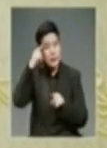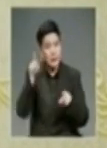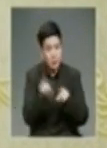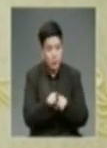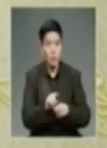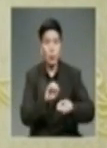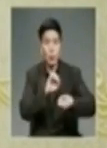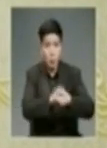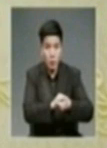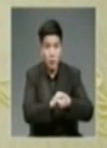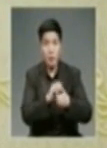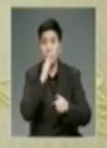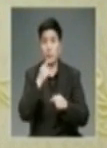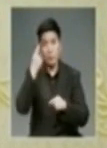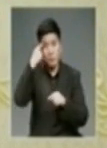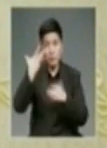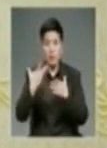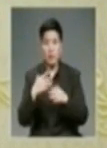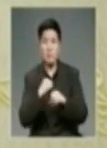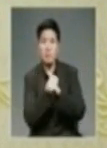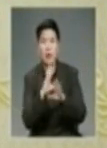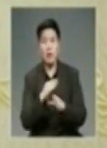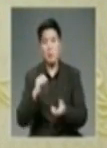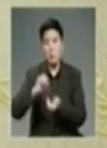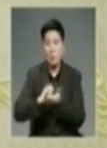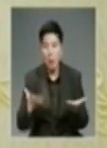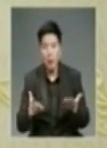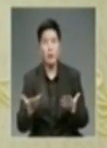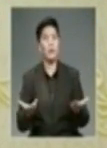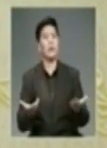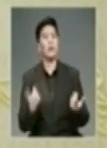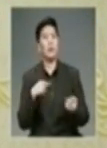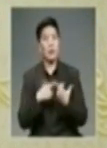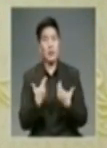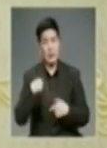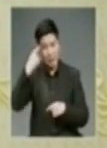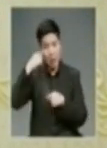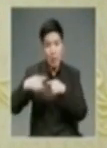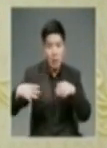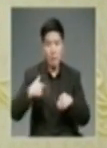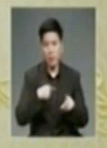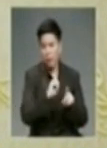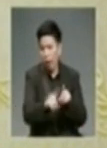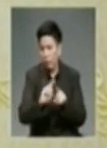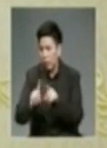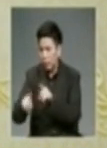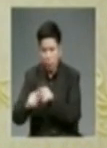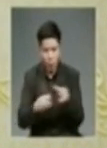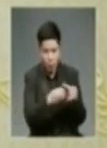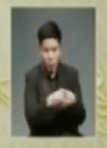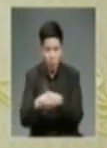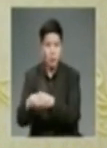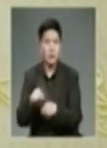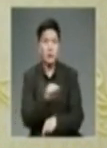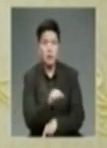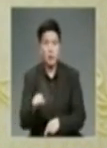ำร่วมมือบางส่วนไม่ขัดขวางแต่ก็ไม่ร่วมมือนะครับหรือก็ไม่เห็นด้วยเลยนะก็ไปหาทางออกไปทำอย่างอื่นมันก็เกิ